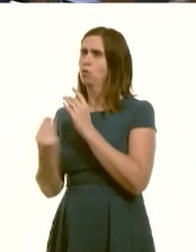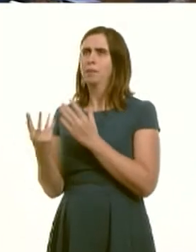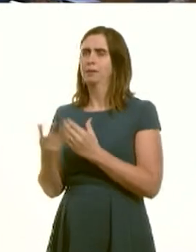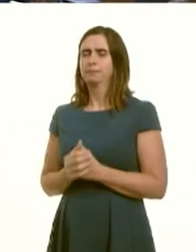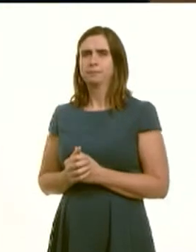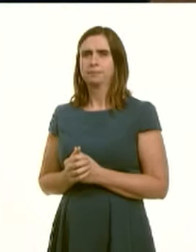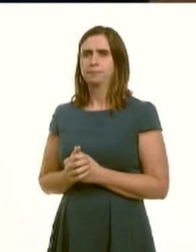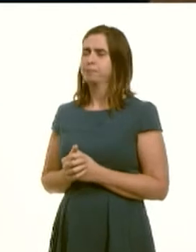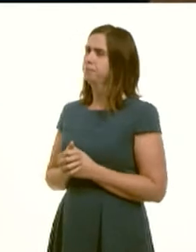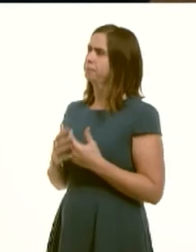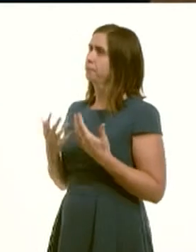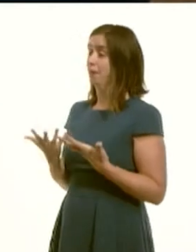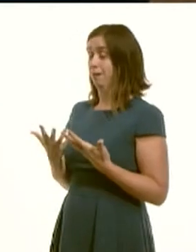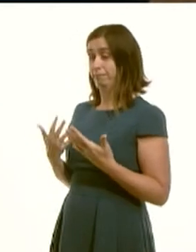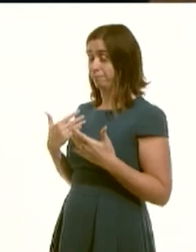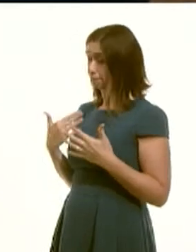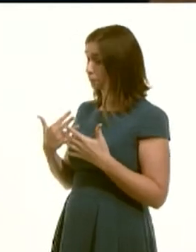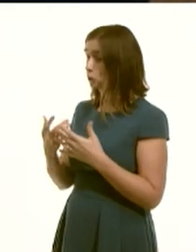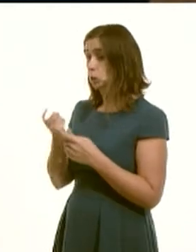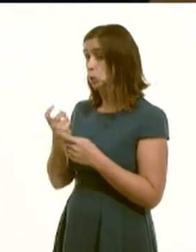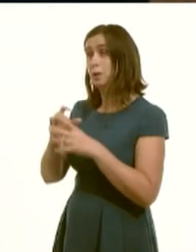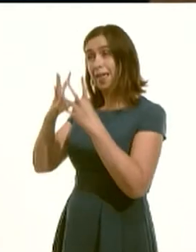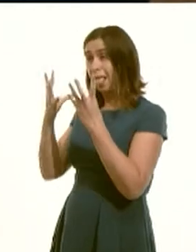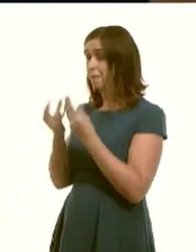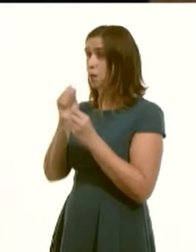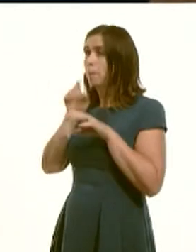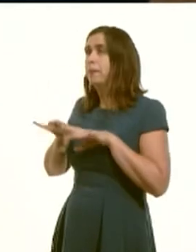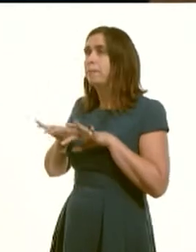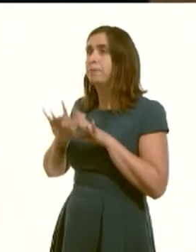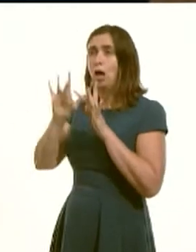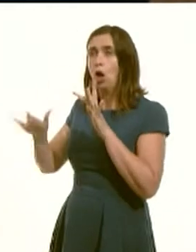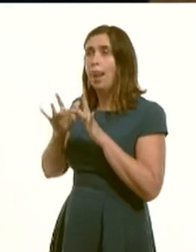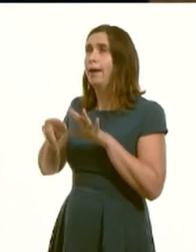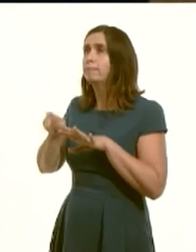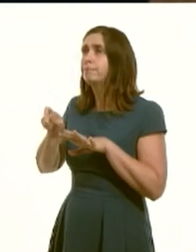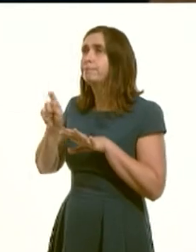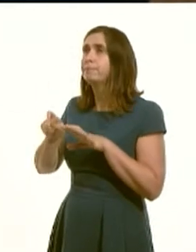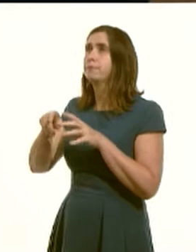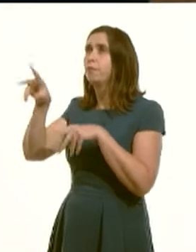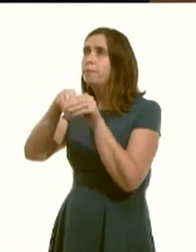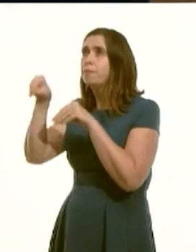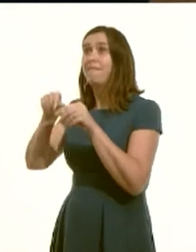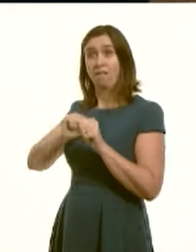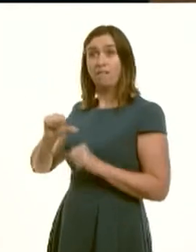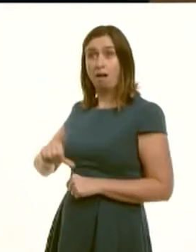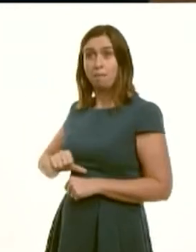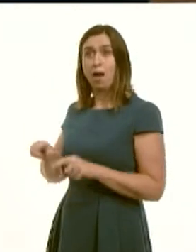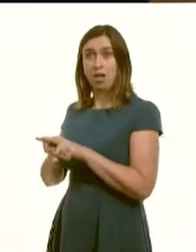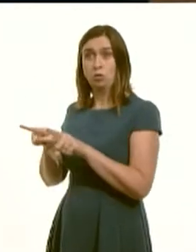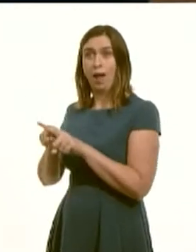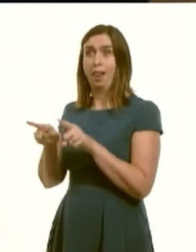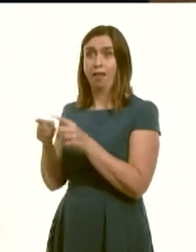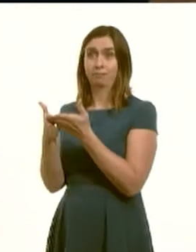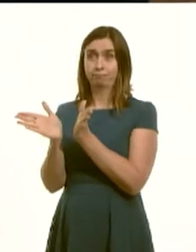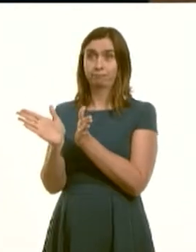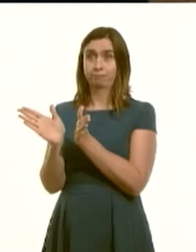ffermwyr. Rhaid cofio, wrth gwrs, bydd pob cyfnewid fel yng Nghymru wedi newid I traws newid erbyn mis Medi y flwyddyn nesa,